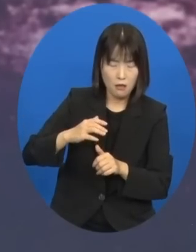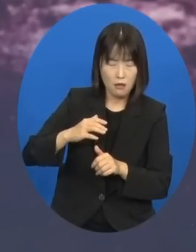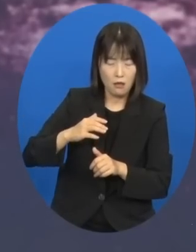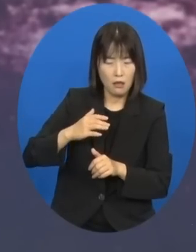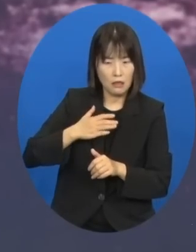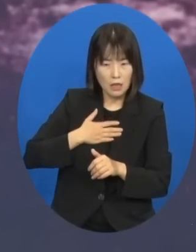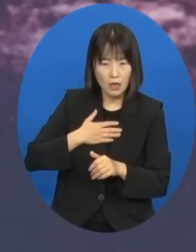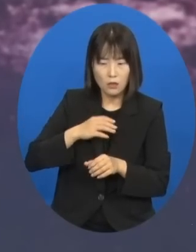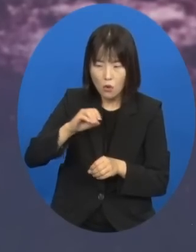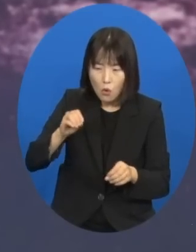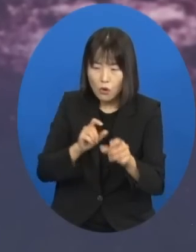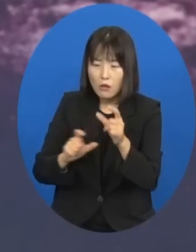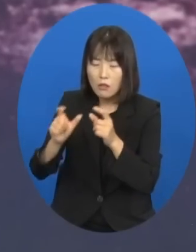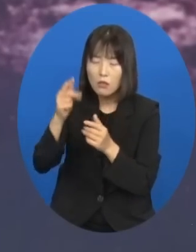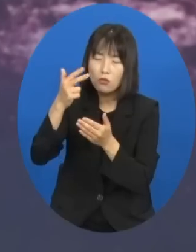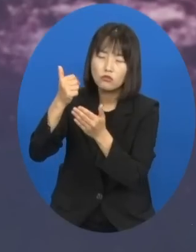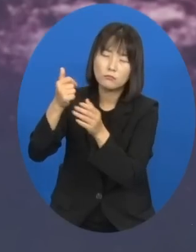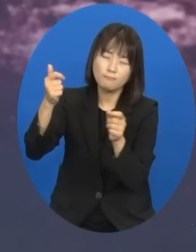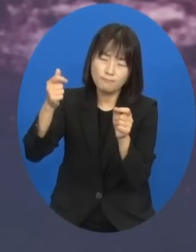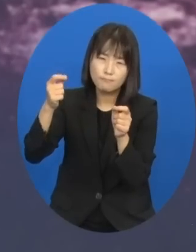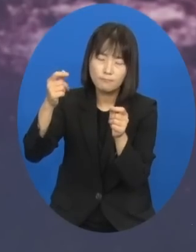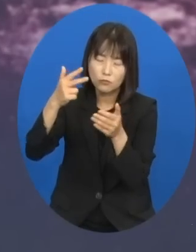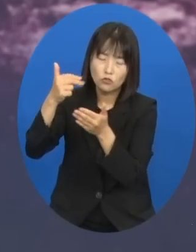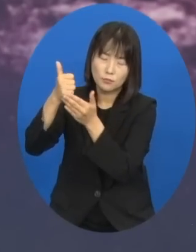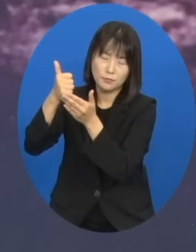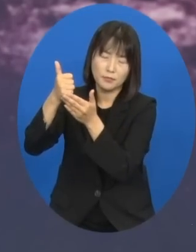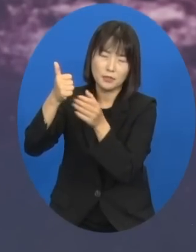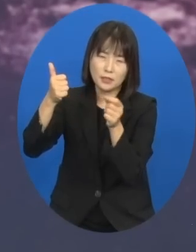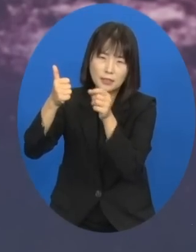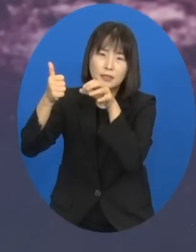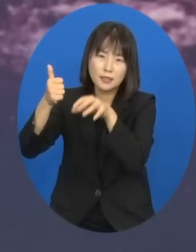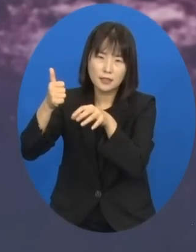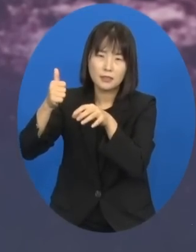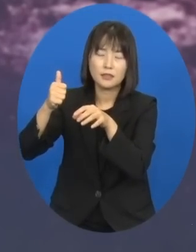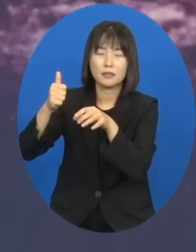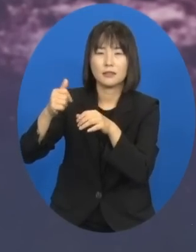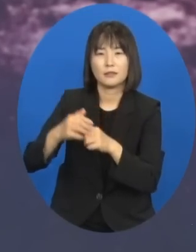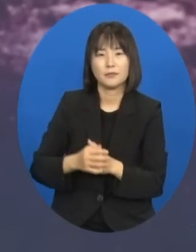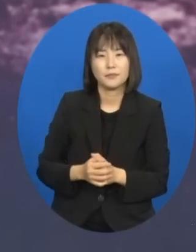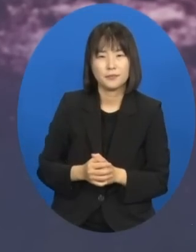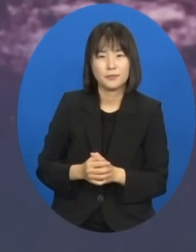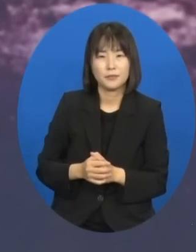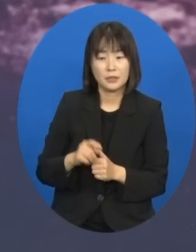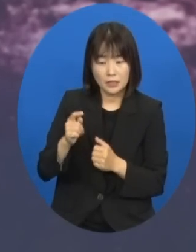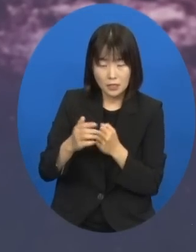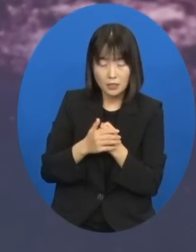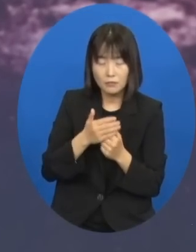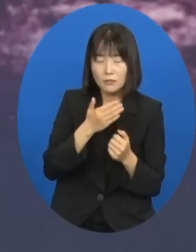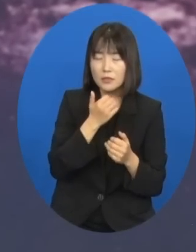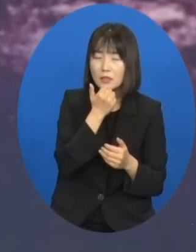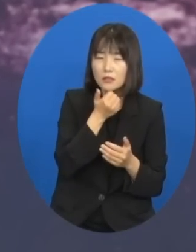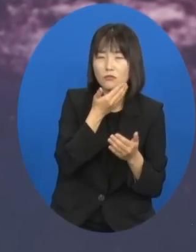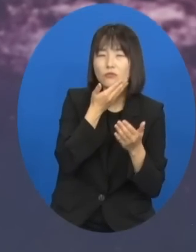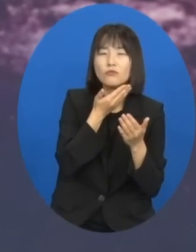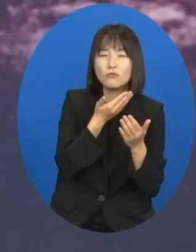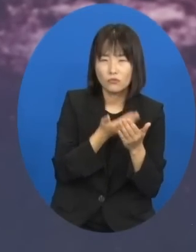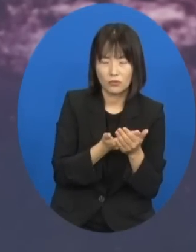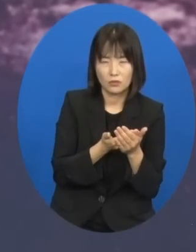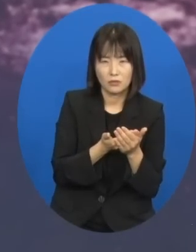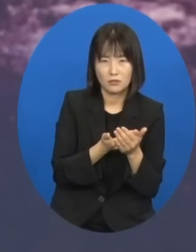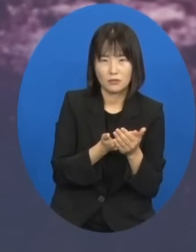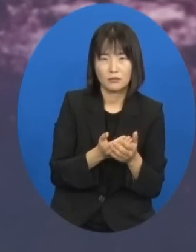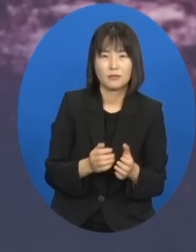더 주님께 나아갈 거야. 이것이 이삭이었다고요. 그러니까 이삭의 귀한 점이 있어요. 이삭의 독특한 점이